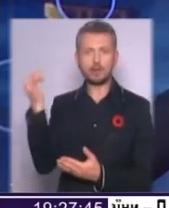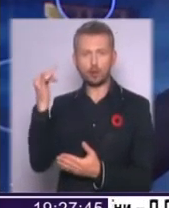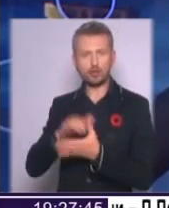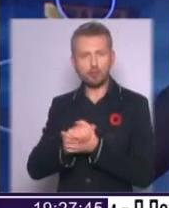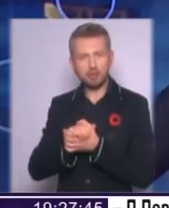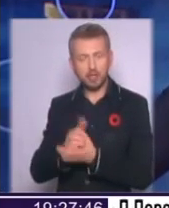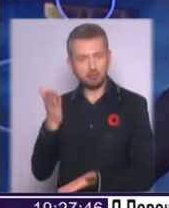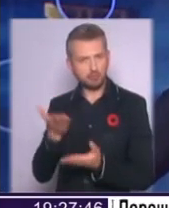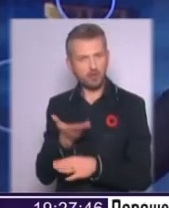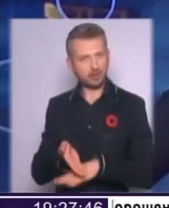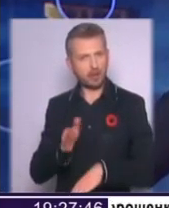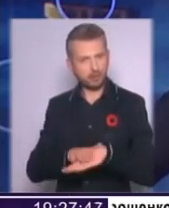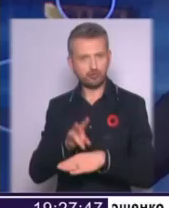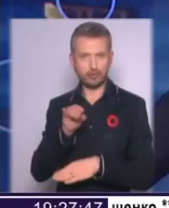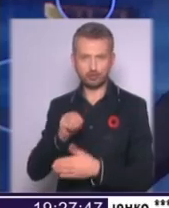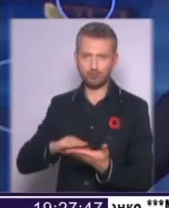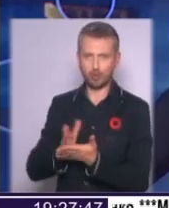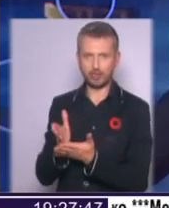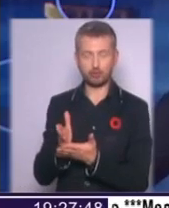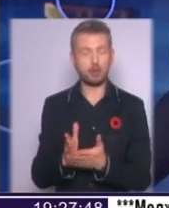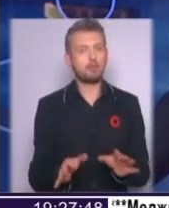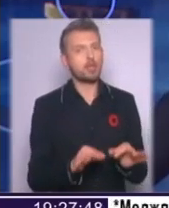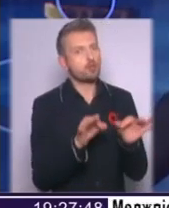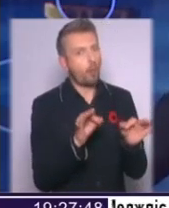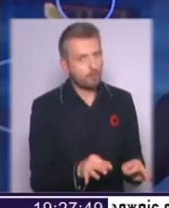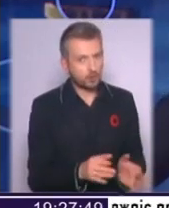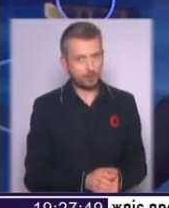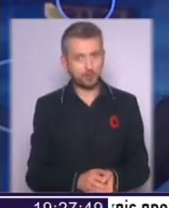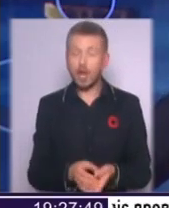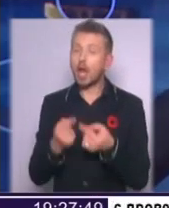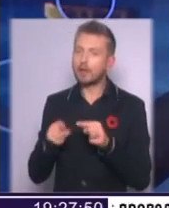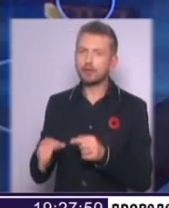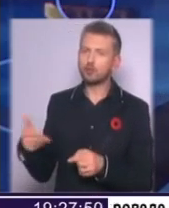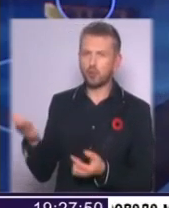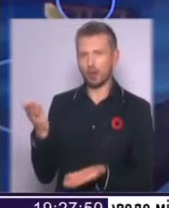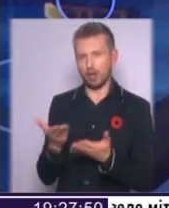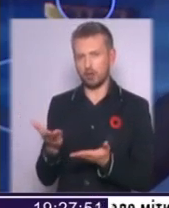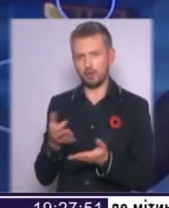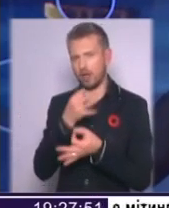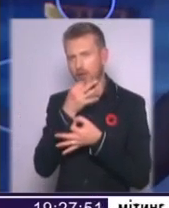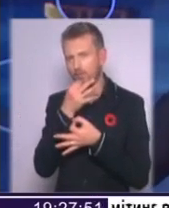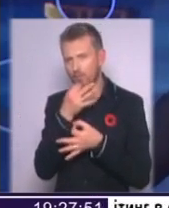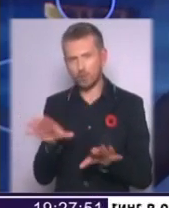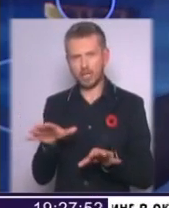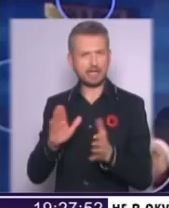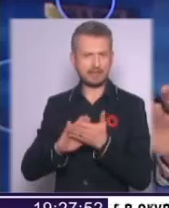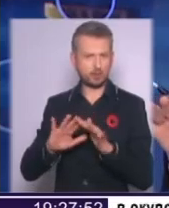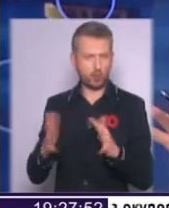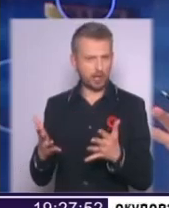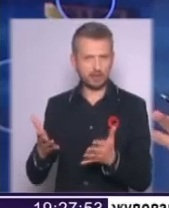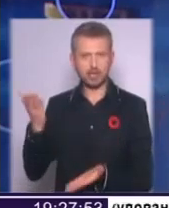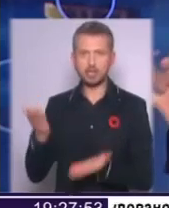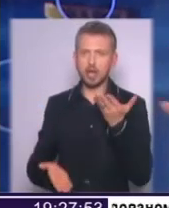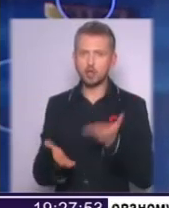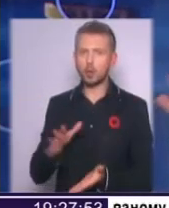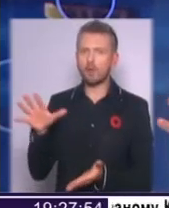мабуть, набагато складніше, ніж політично. Безумовно. З іншого боку, якщо, ну, це в будь-якій, за великим рахунком, ситуації, якщо